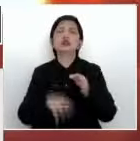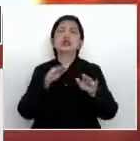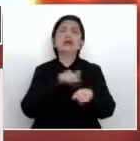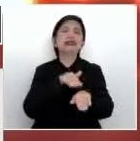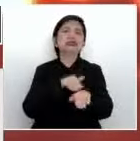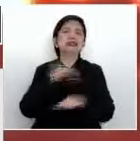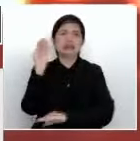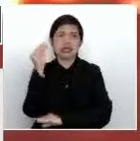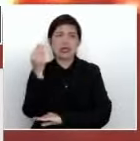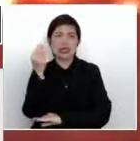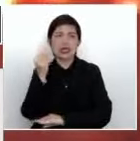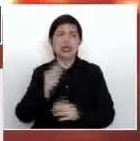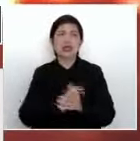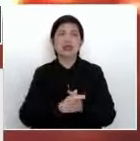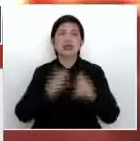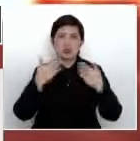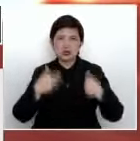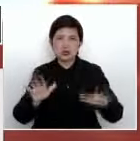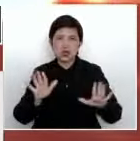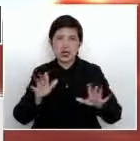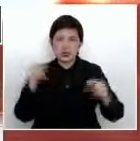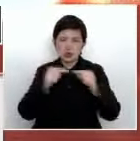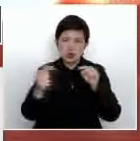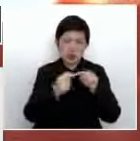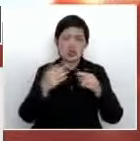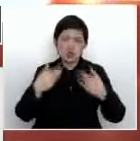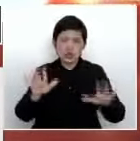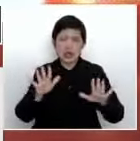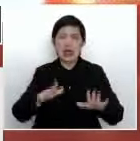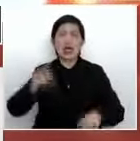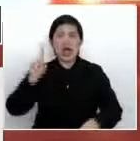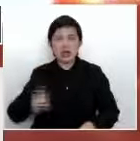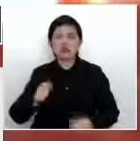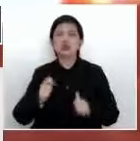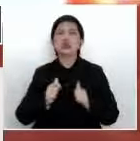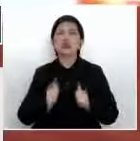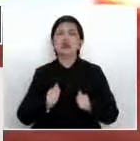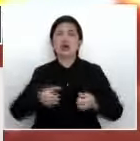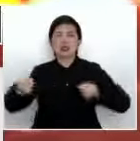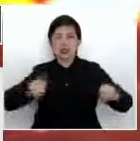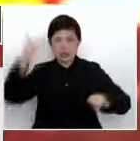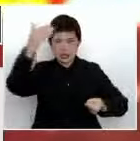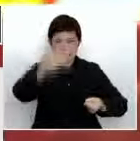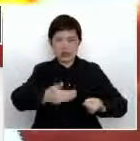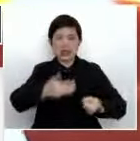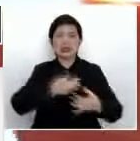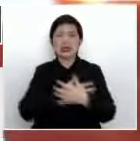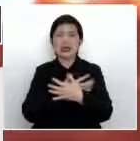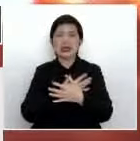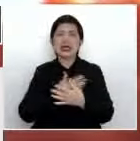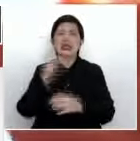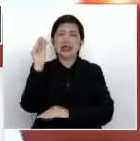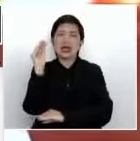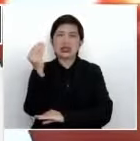aglomerasi telah ada maka yang harus dilakukan adalah transjabo detabek untuk itu untuk